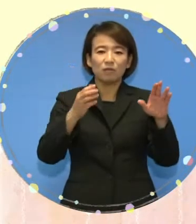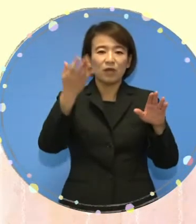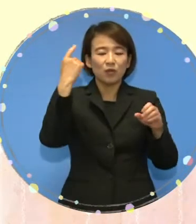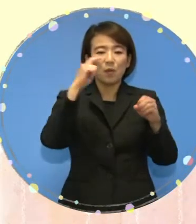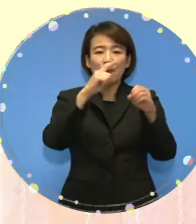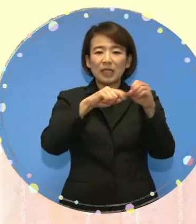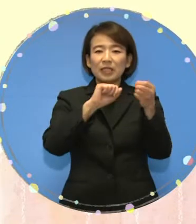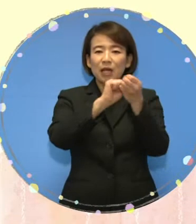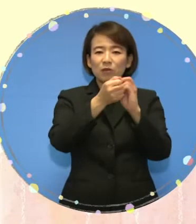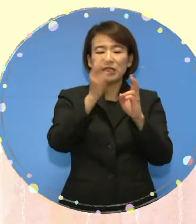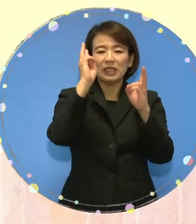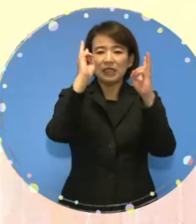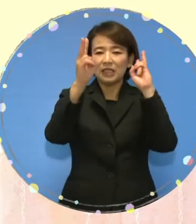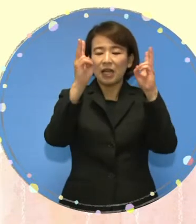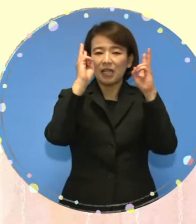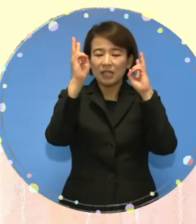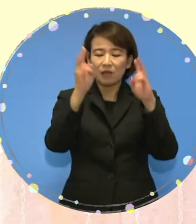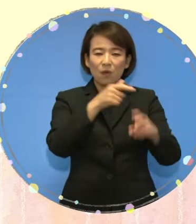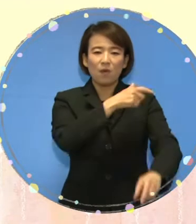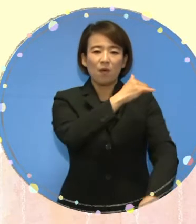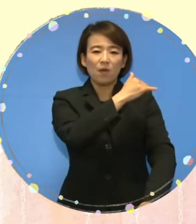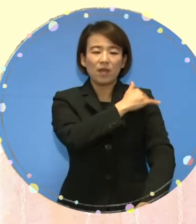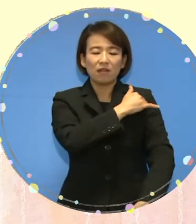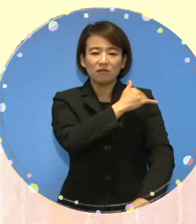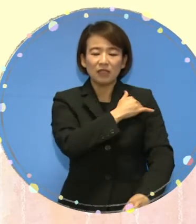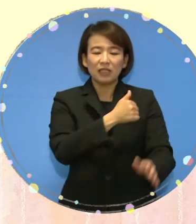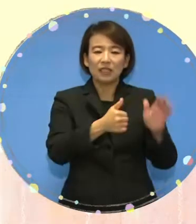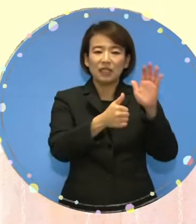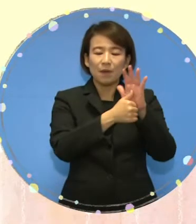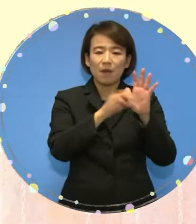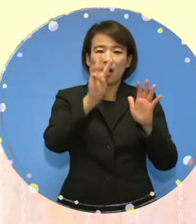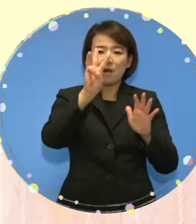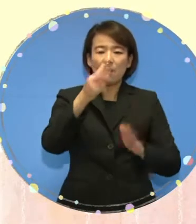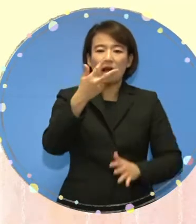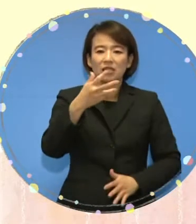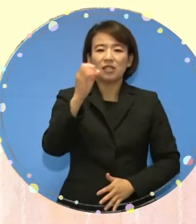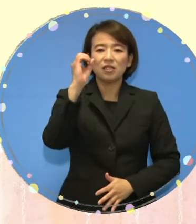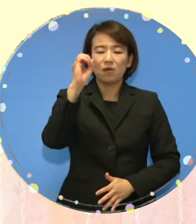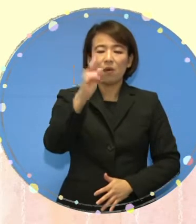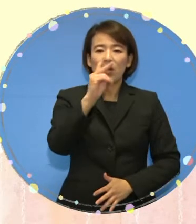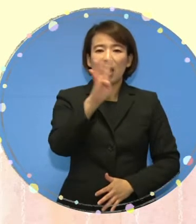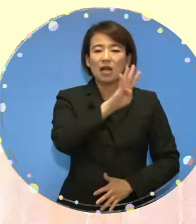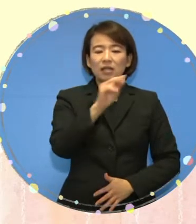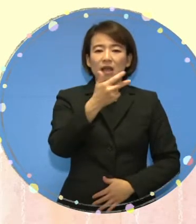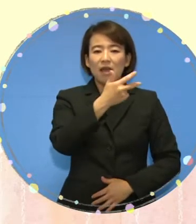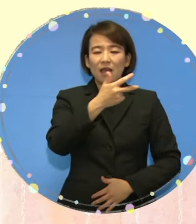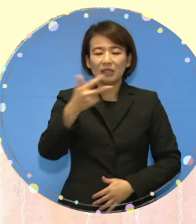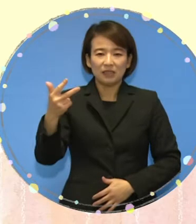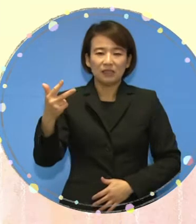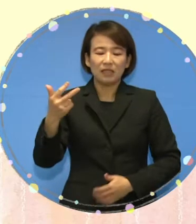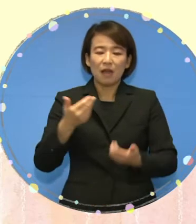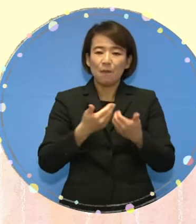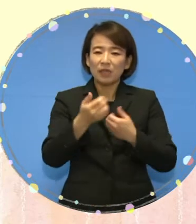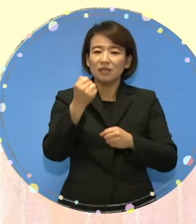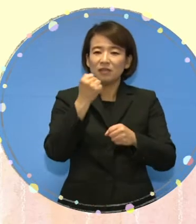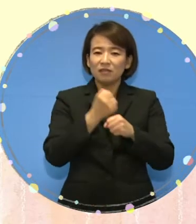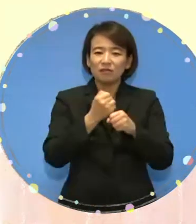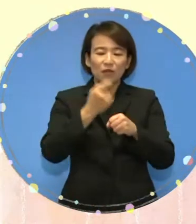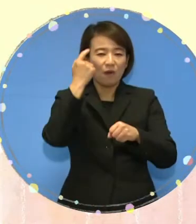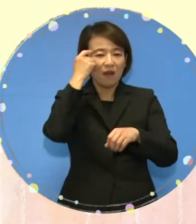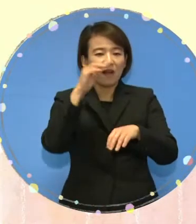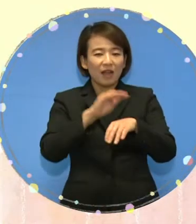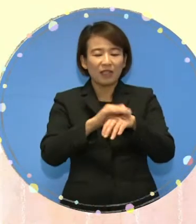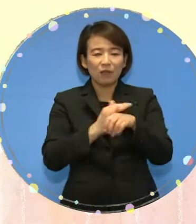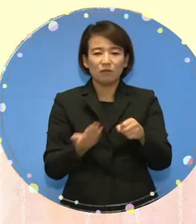べし公団株式会社の常務取締役だった鷲尾影子が地方公営作というまちづくりの一環